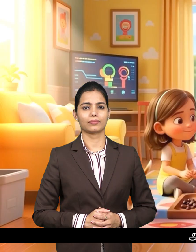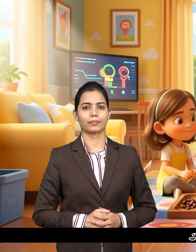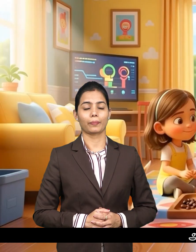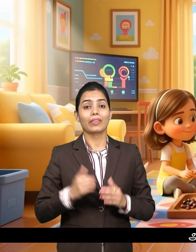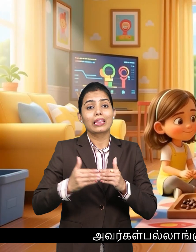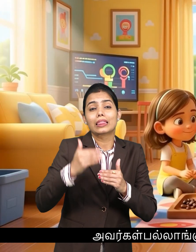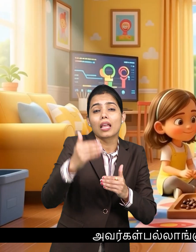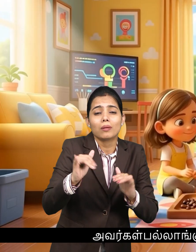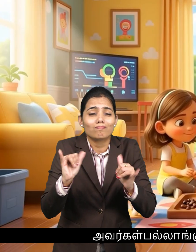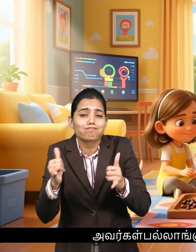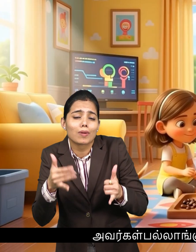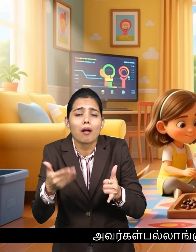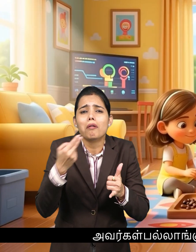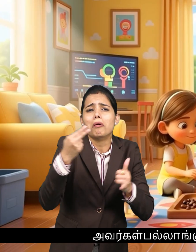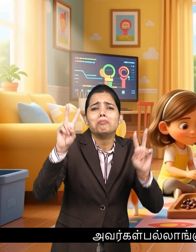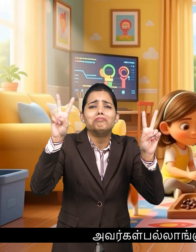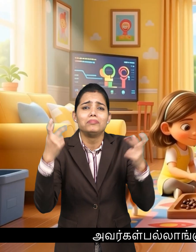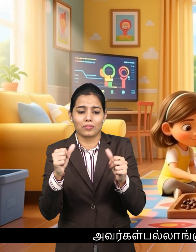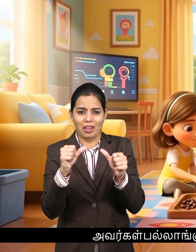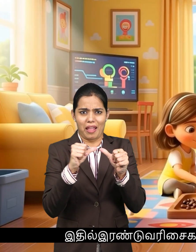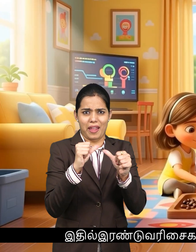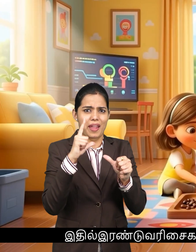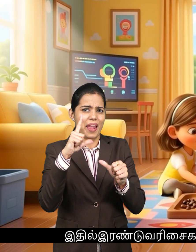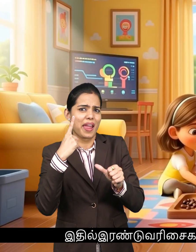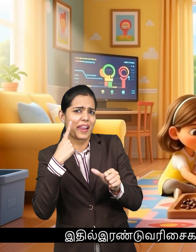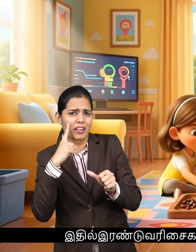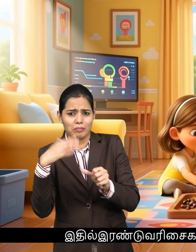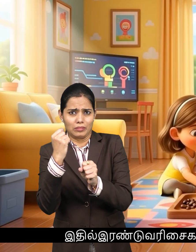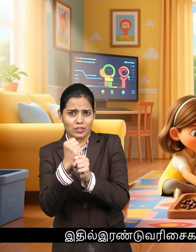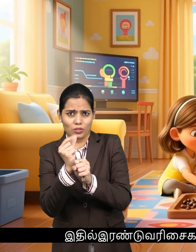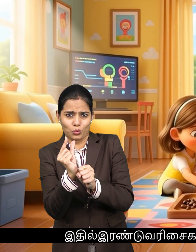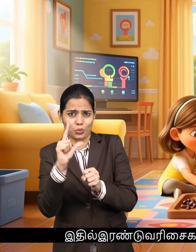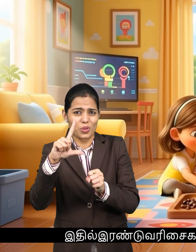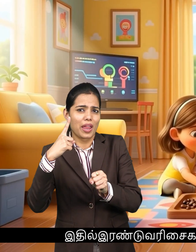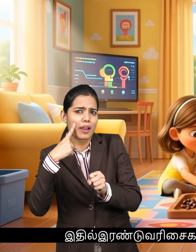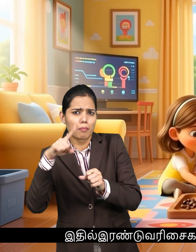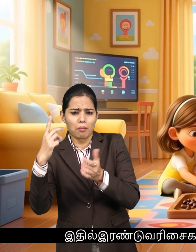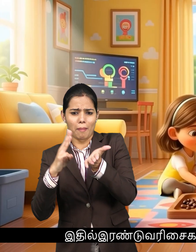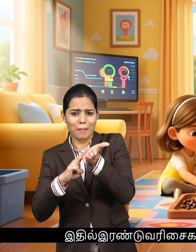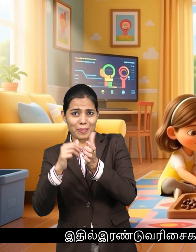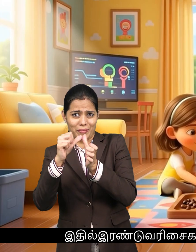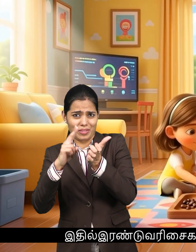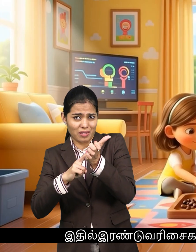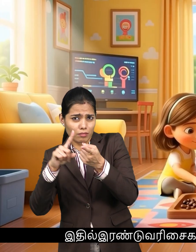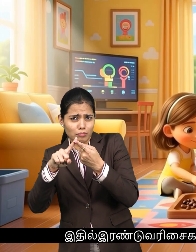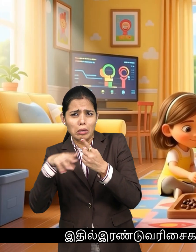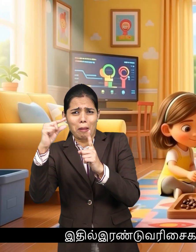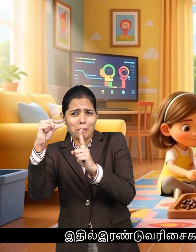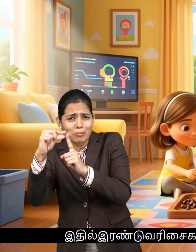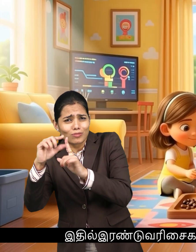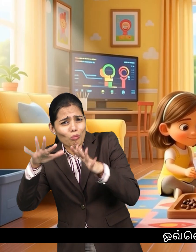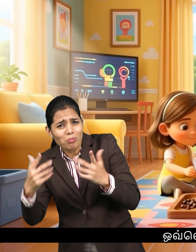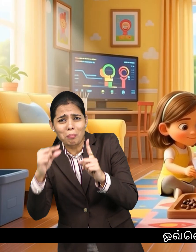தட்டினாள். அடுத்து அவர்கள் பல்லாங்குழி விளையாடினார்கள். இதில் 2 வரிசைகளில் தலா 7 குழிகள்